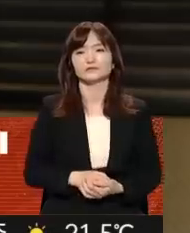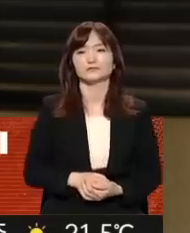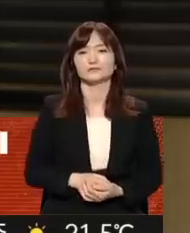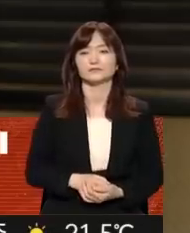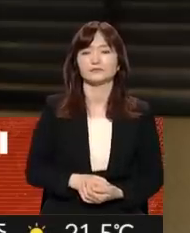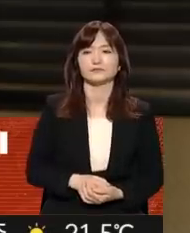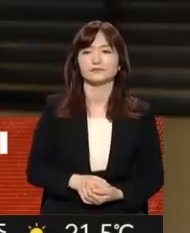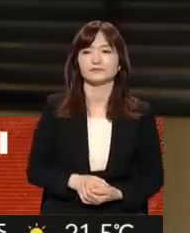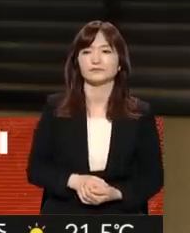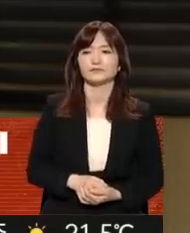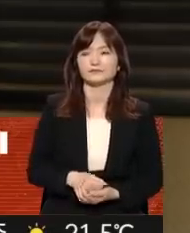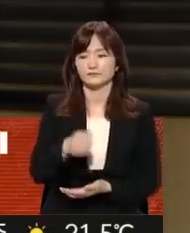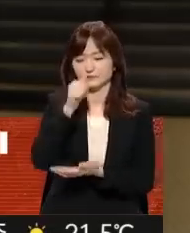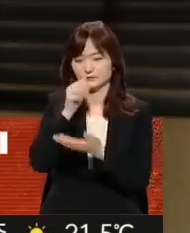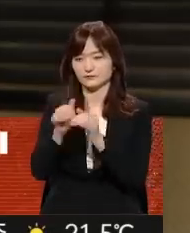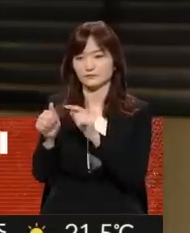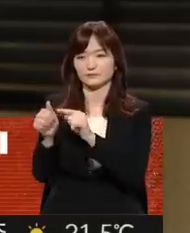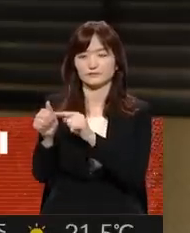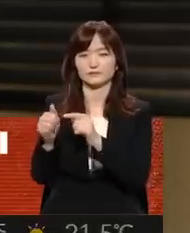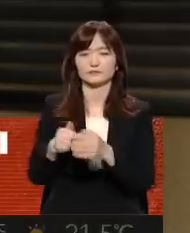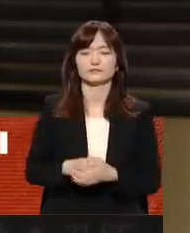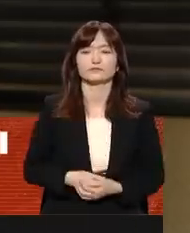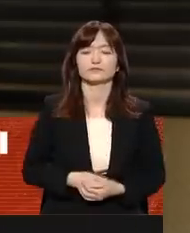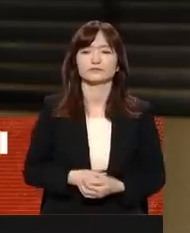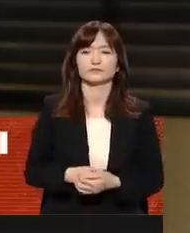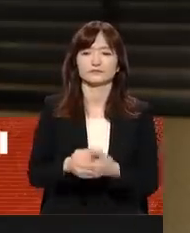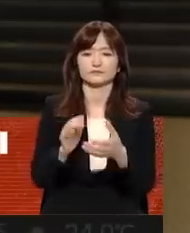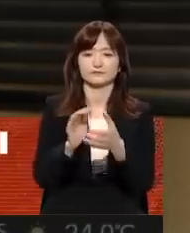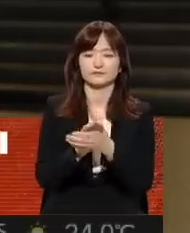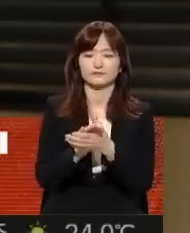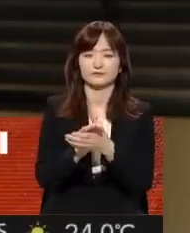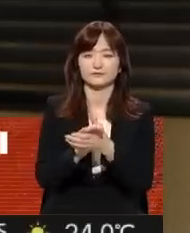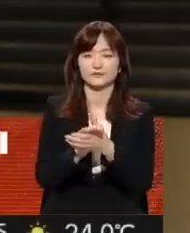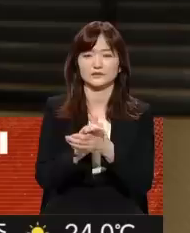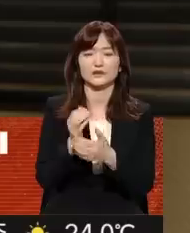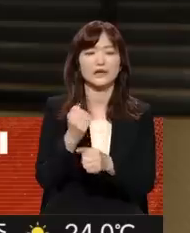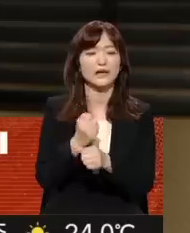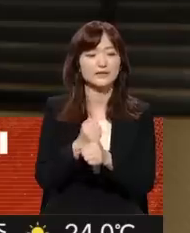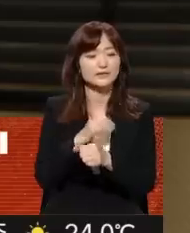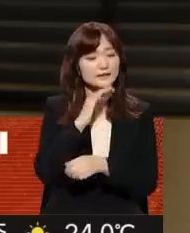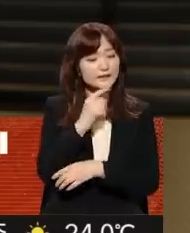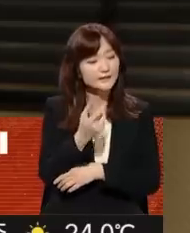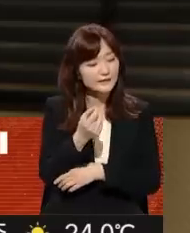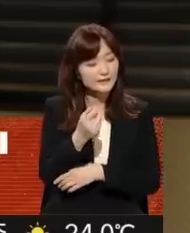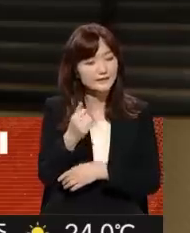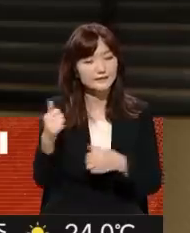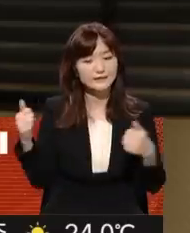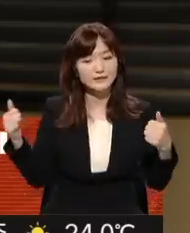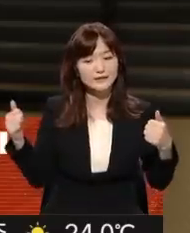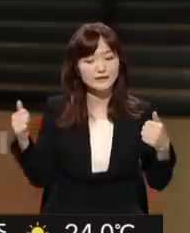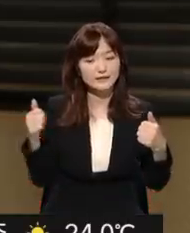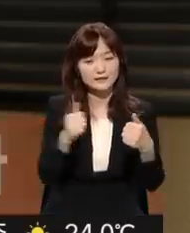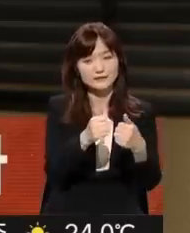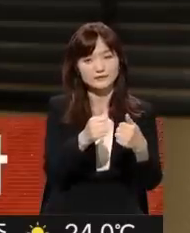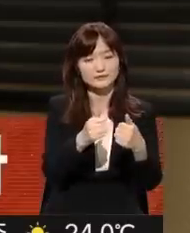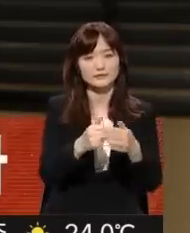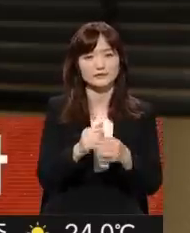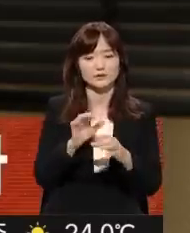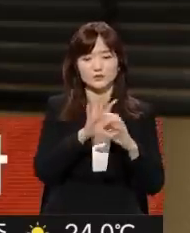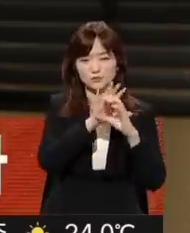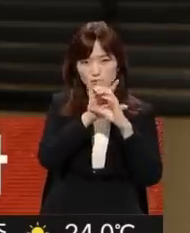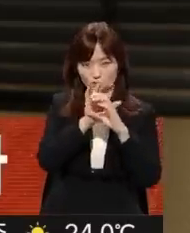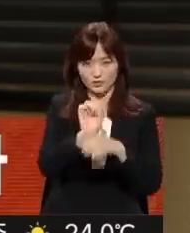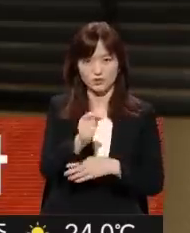씨가 친구하자 동갑내기다 그렇게 아주 자연스럽게 다가왔다고 합니다. 뭐 마스크 그 코로나 때문에 마스크 그 사업을 계기로 알게